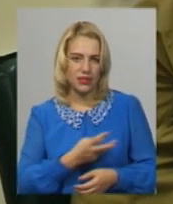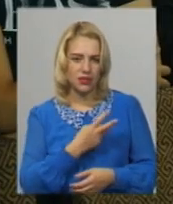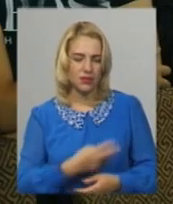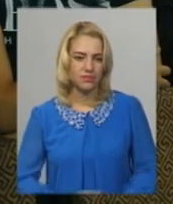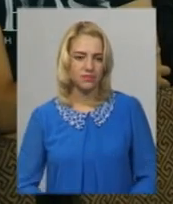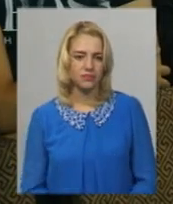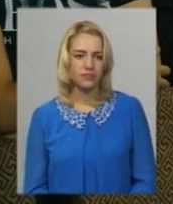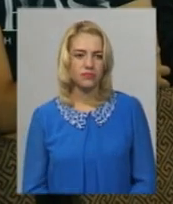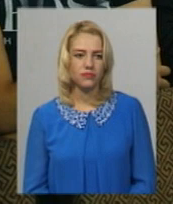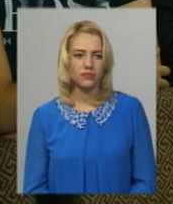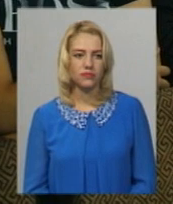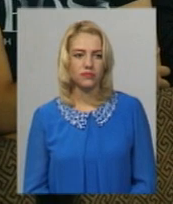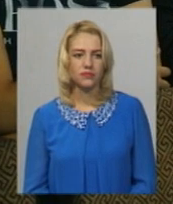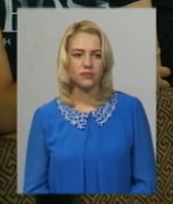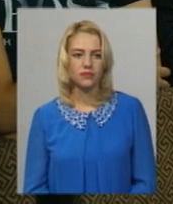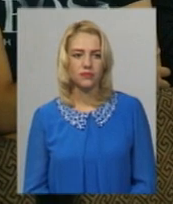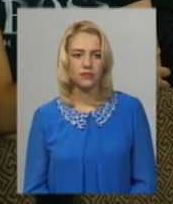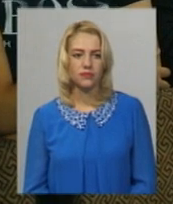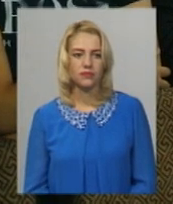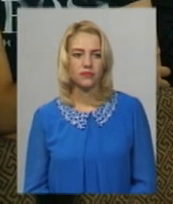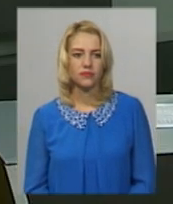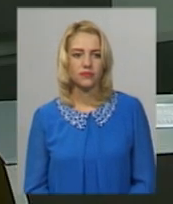Володимир Зайончуковський. Новини на Суспільному. Хмельницький.